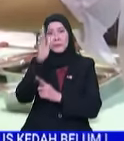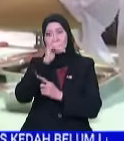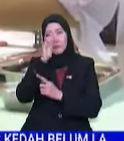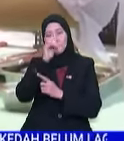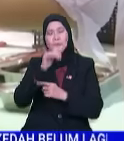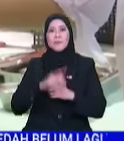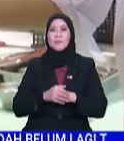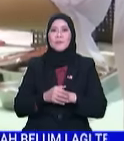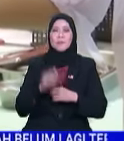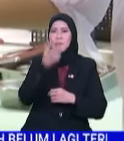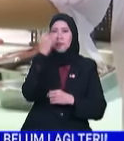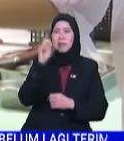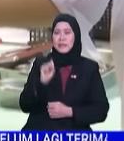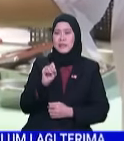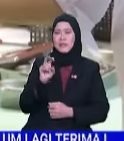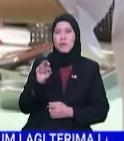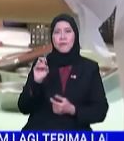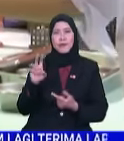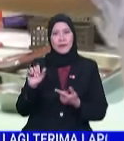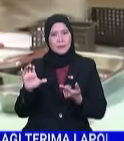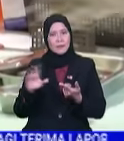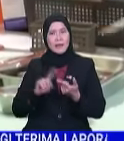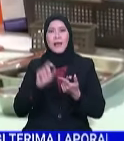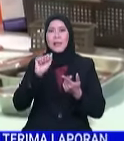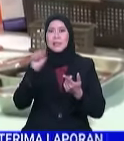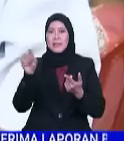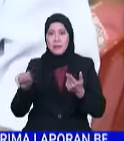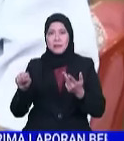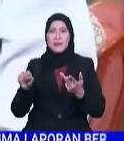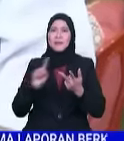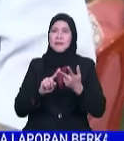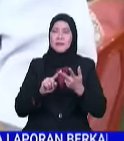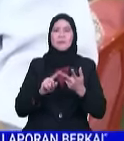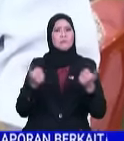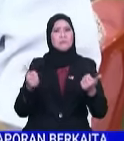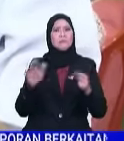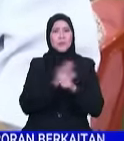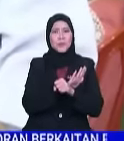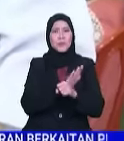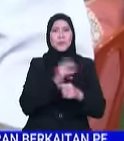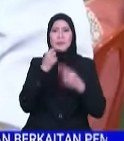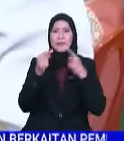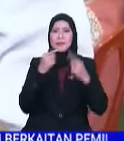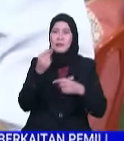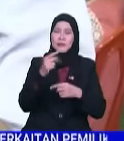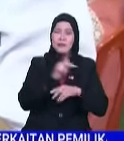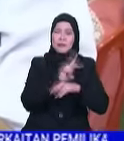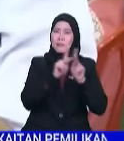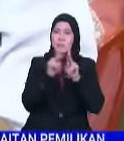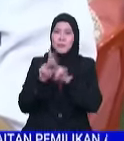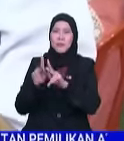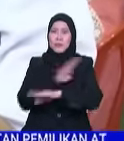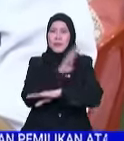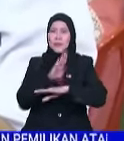memandangkan vaksin jenis Sinovac dan AstraZeneca masih mencukupi. Dia berkata demikian di Kampung Bukit Nibong, Melaka.